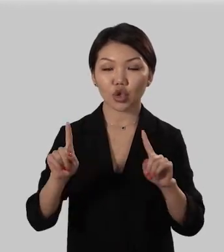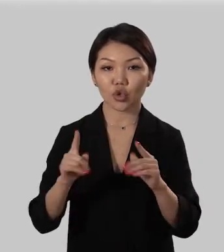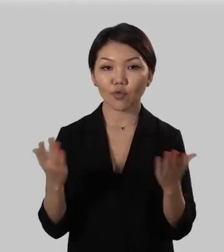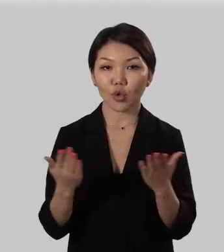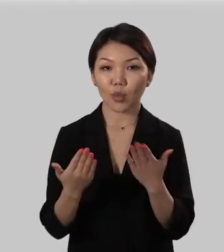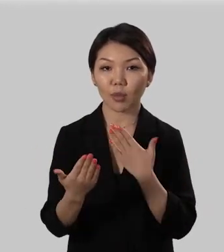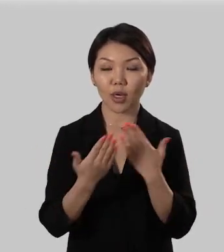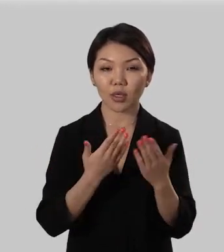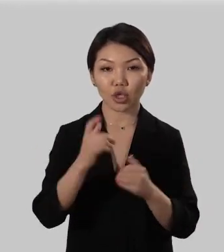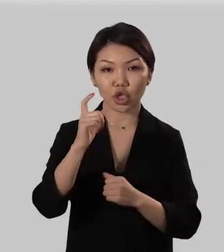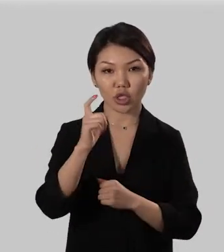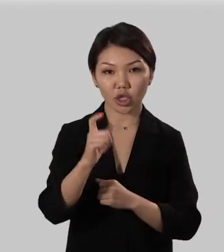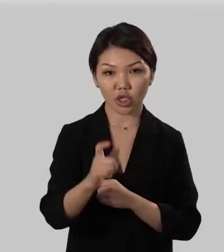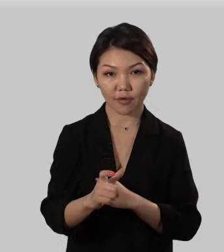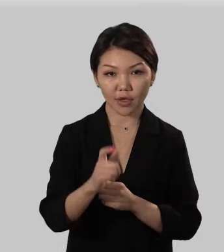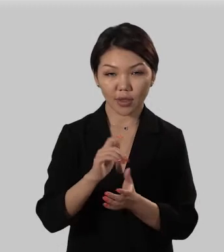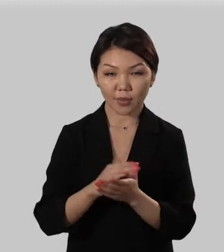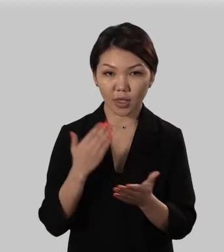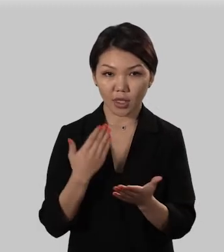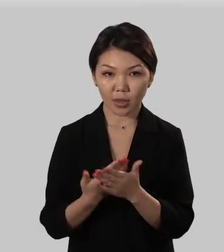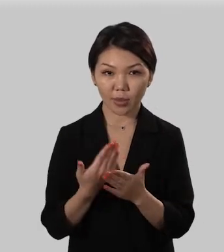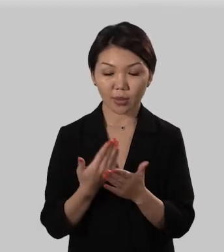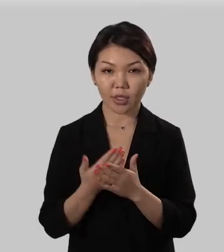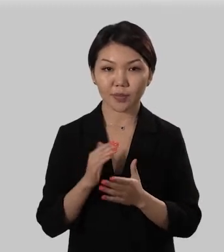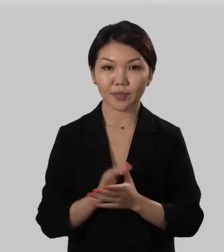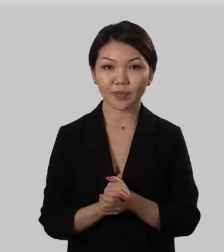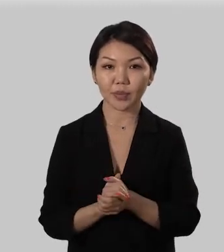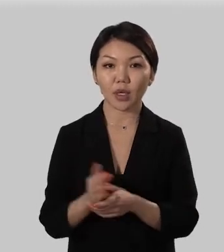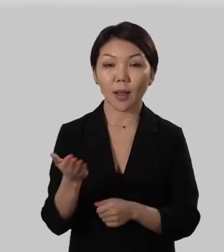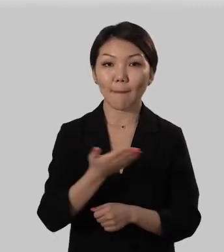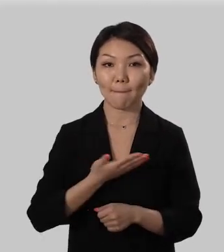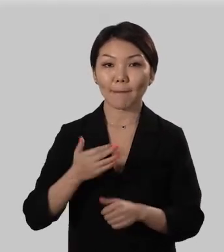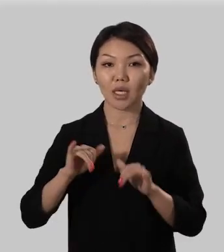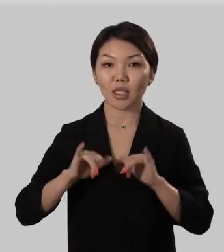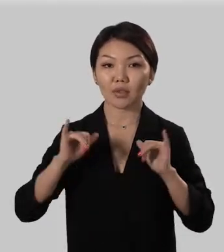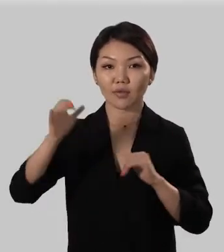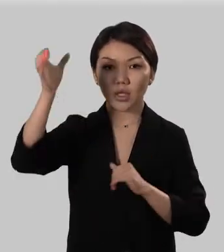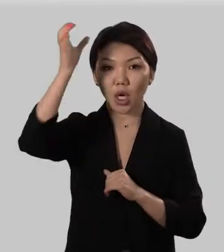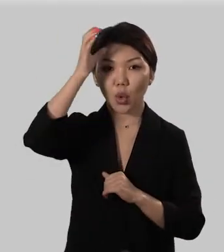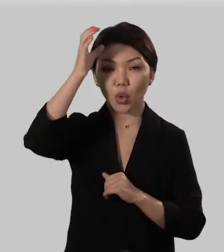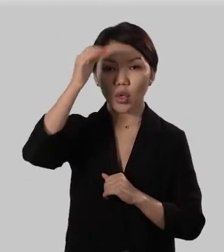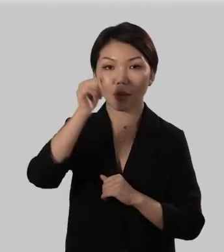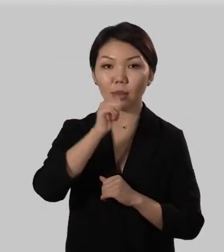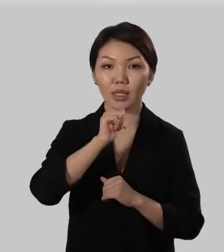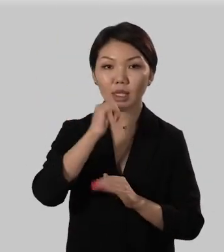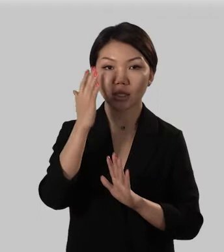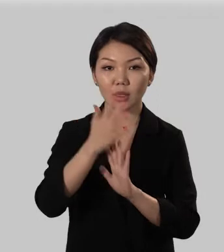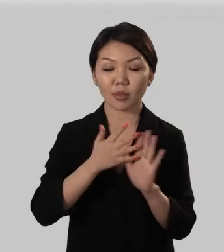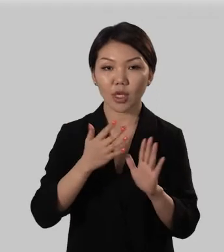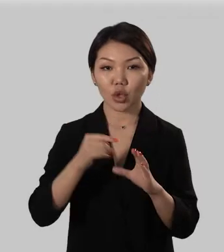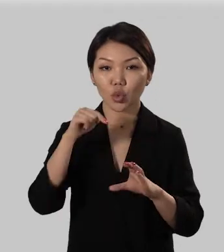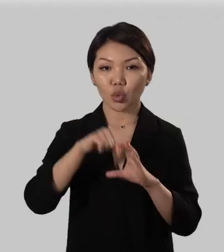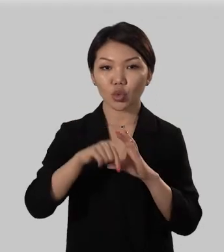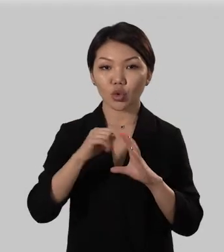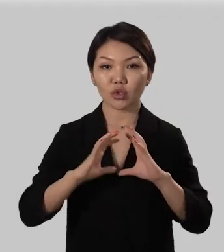отношении человек например мы развивали науку пытаясь понять